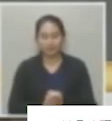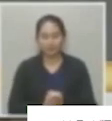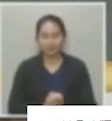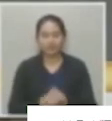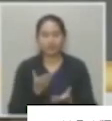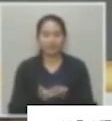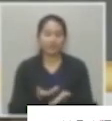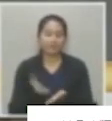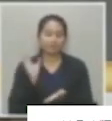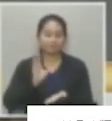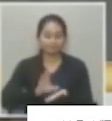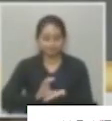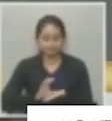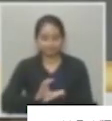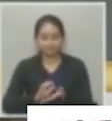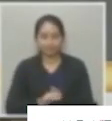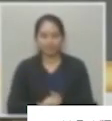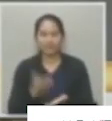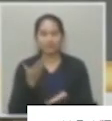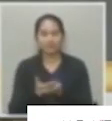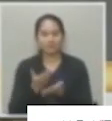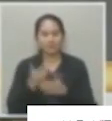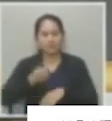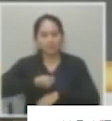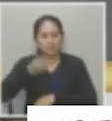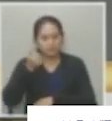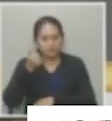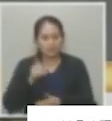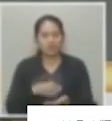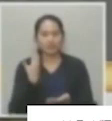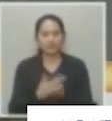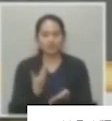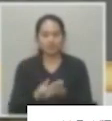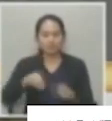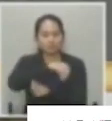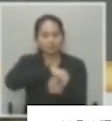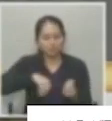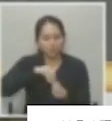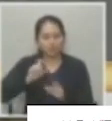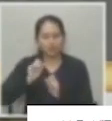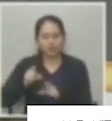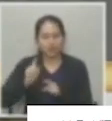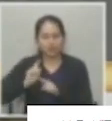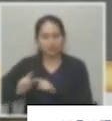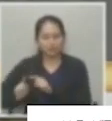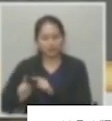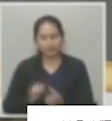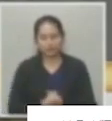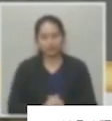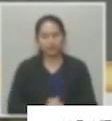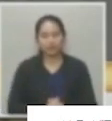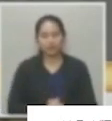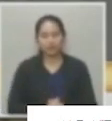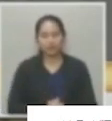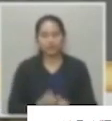งินงบประมาณพูดถึงเงินนอกงบประมาณพูดถึงการจ่ายเงินและพูดถึงอะไรครับพูดถึง